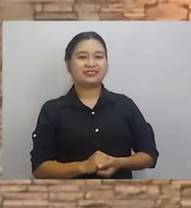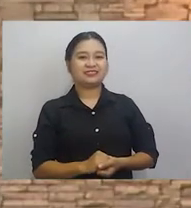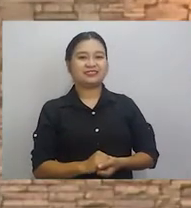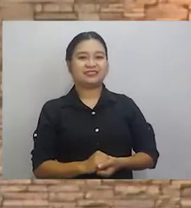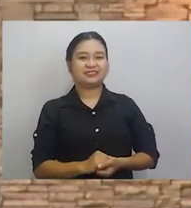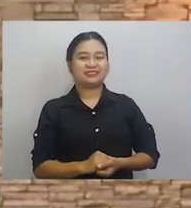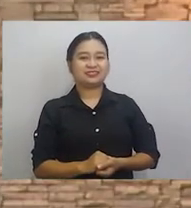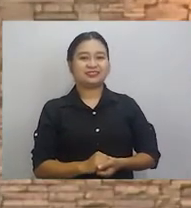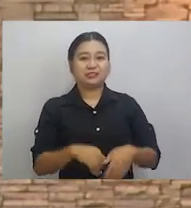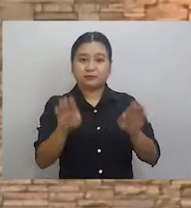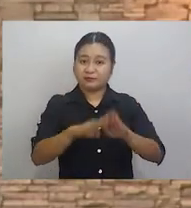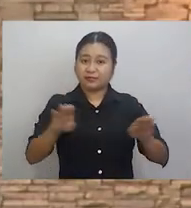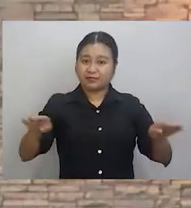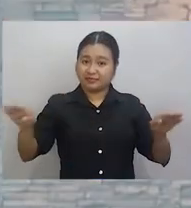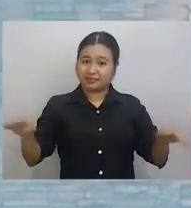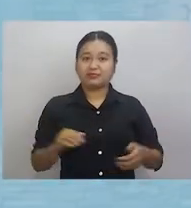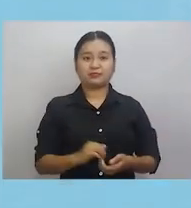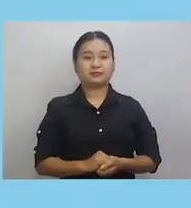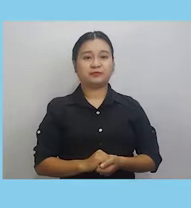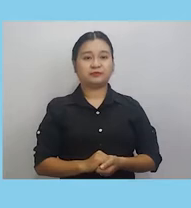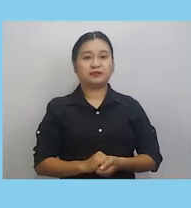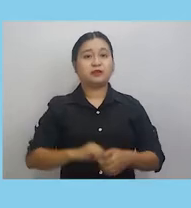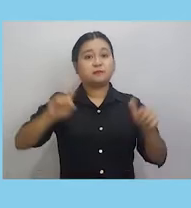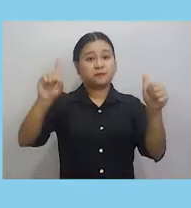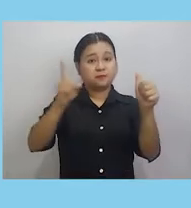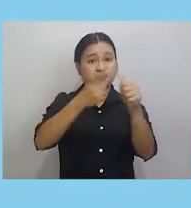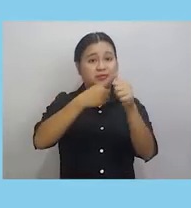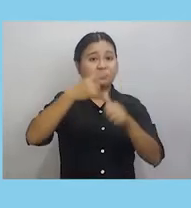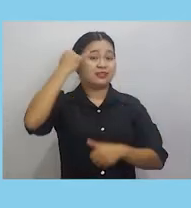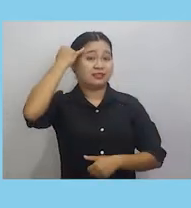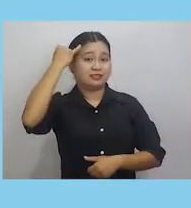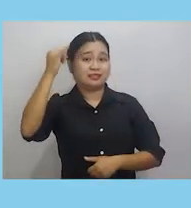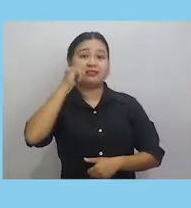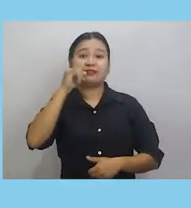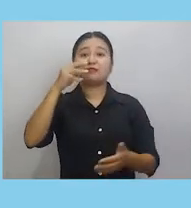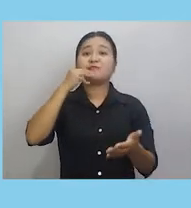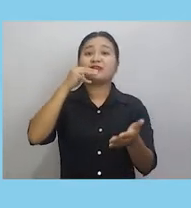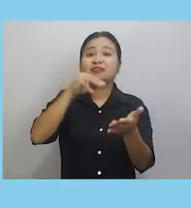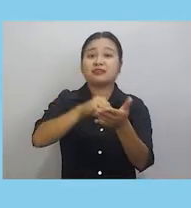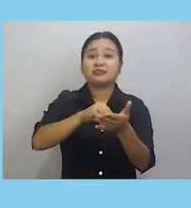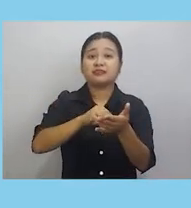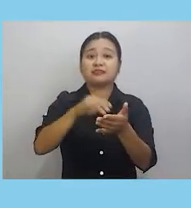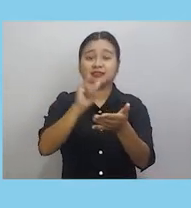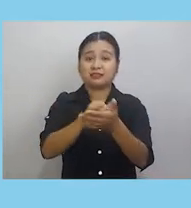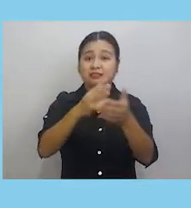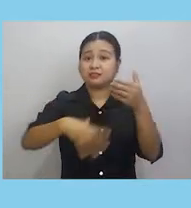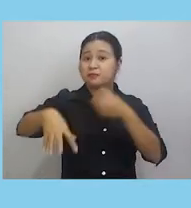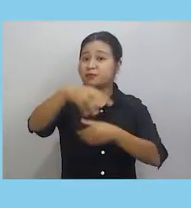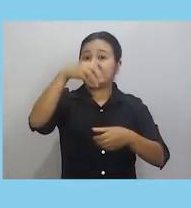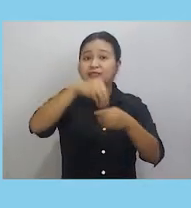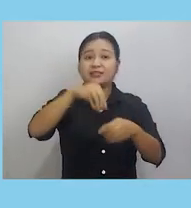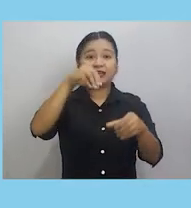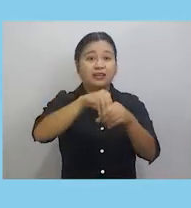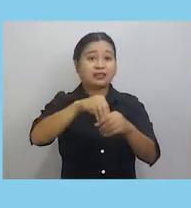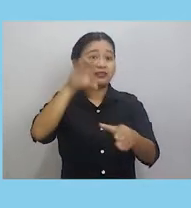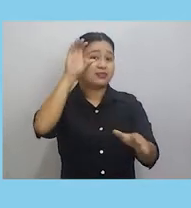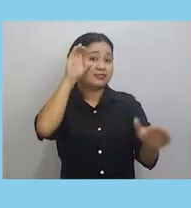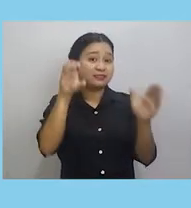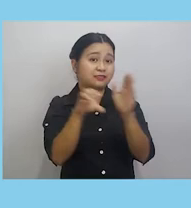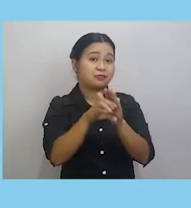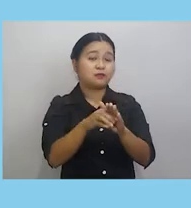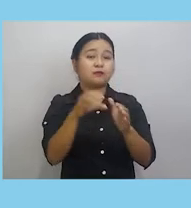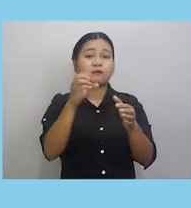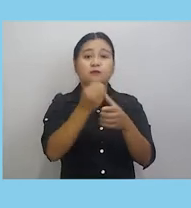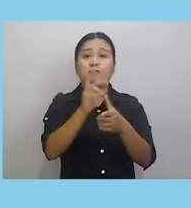Bata, Ma'am Shirley Shell, ang pangunahing kaisipan ay ang mensahe na napapaloob sa larawan o sa